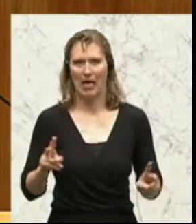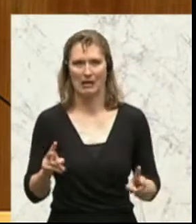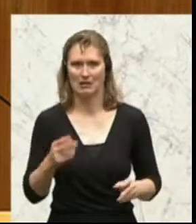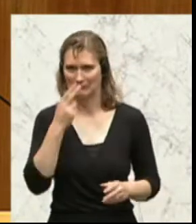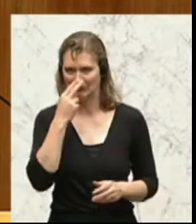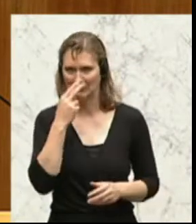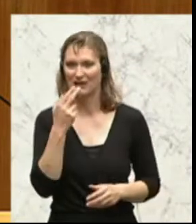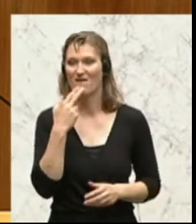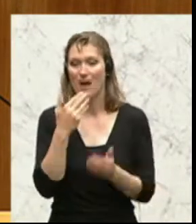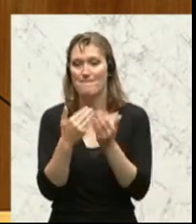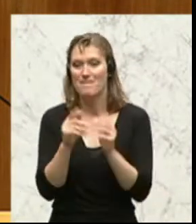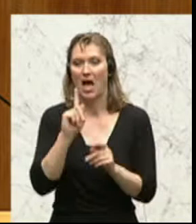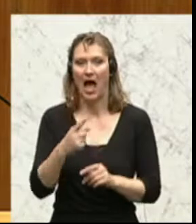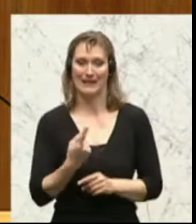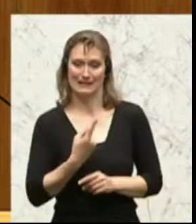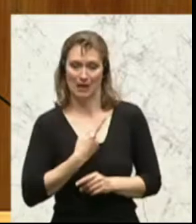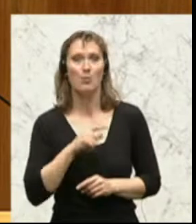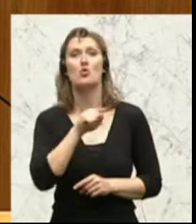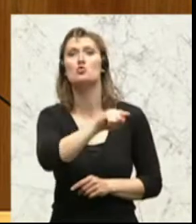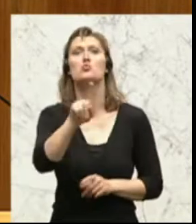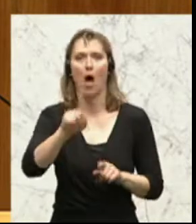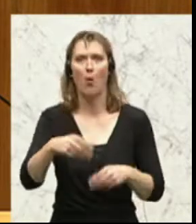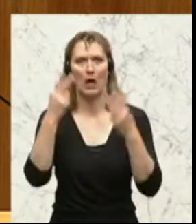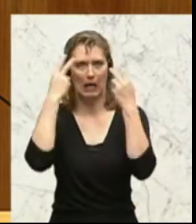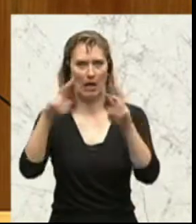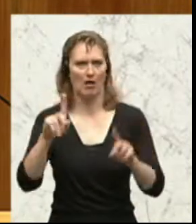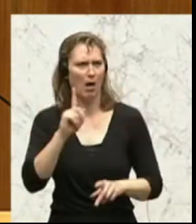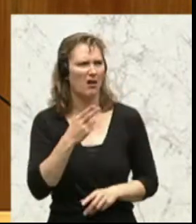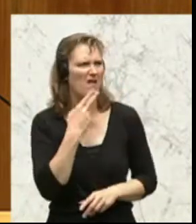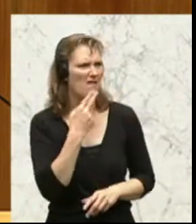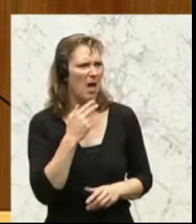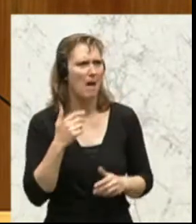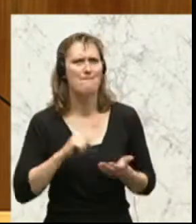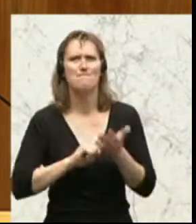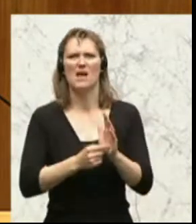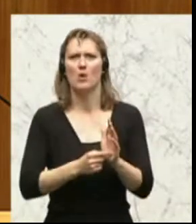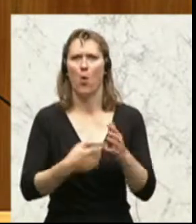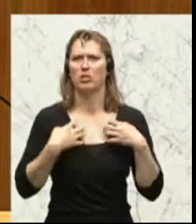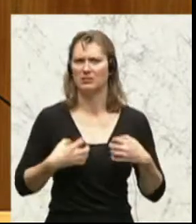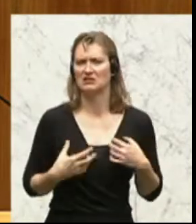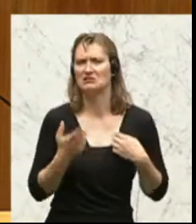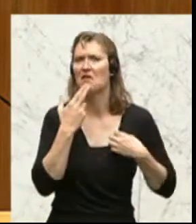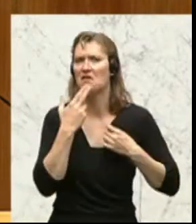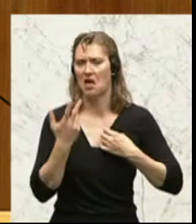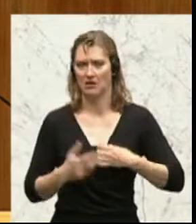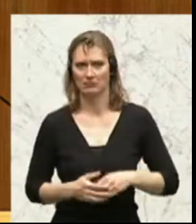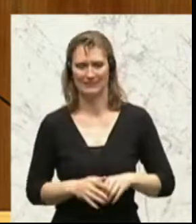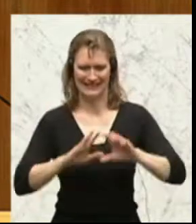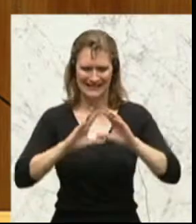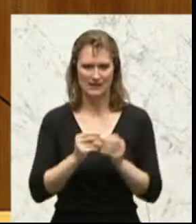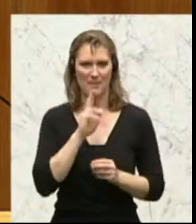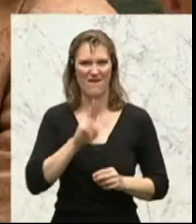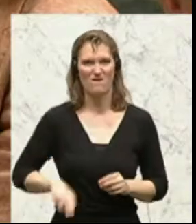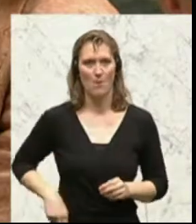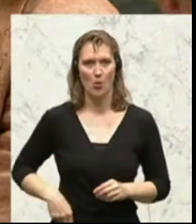mehr hat als man selber. Wer ist eigentlich Millionär? Jeder, der ein Gesamtvermögen von 1 Million Euro hat,